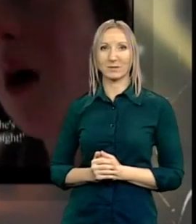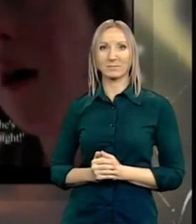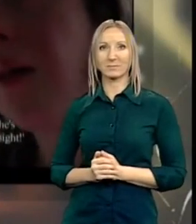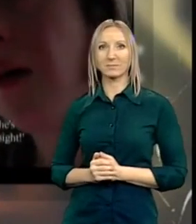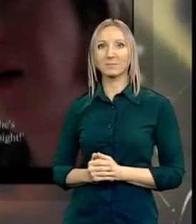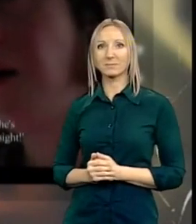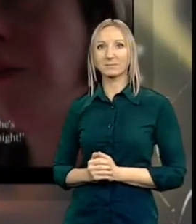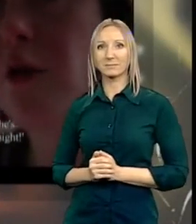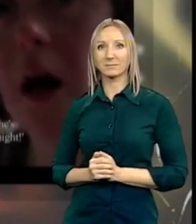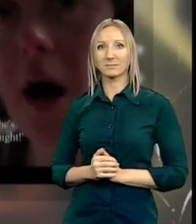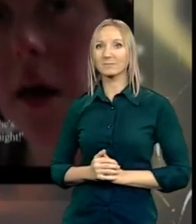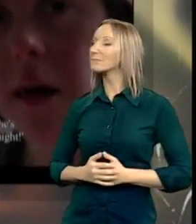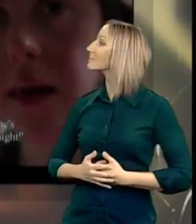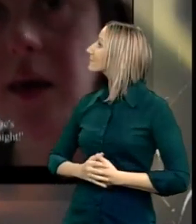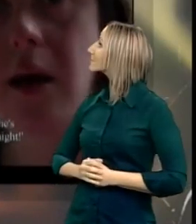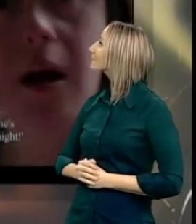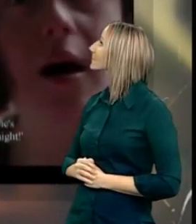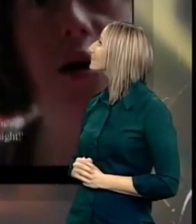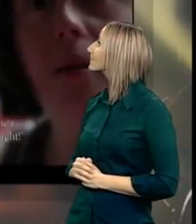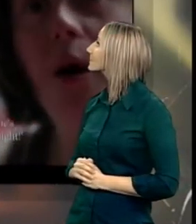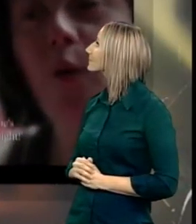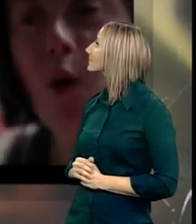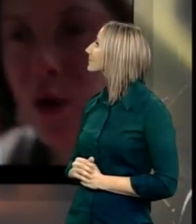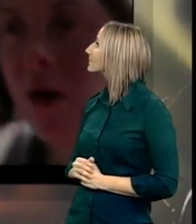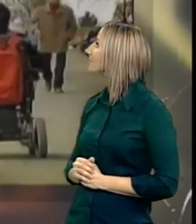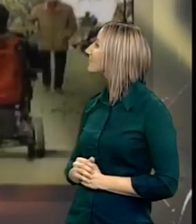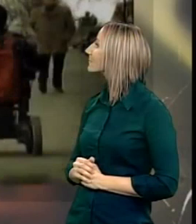priča, štana.